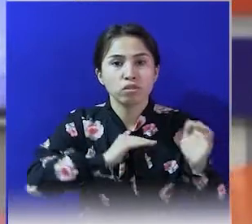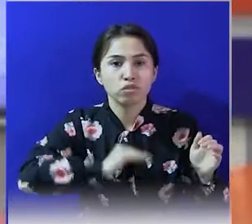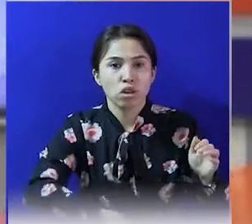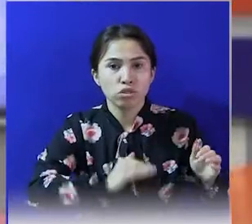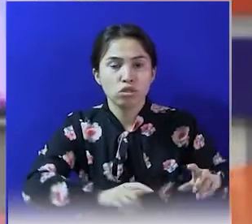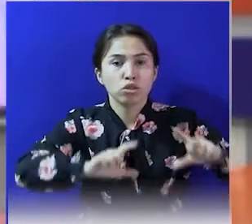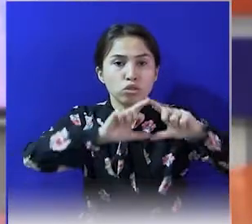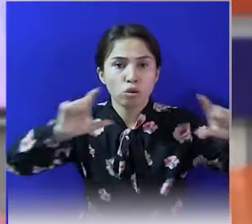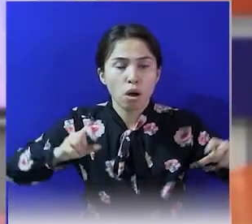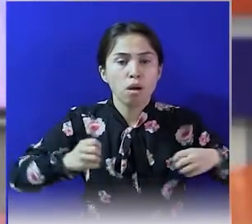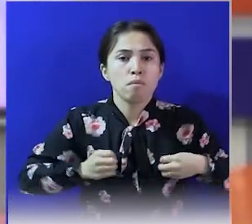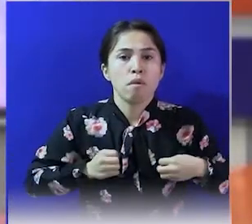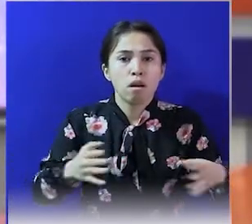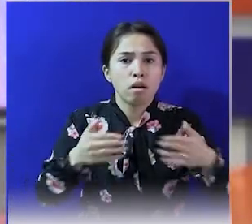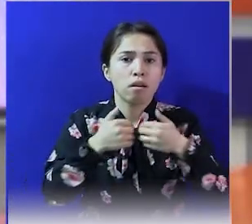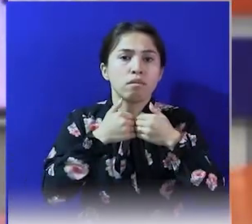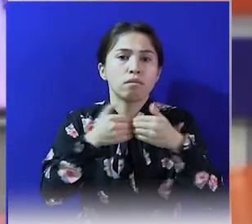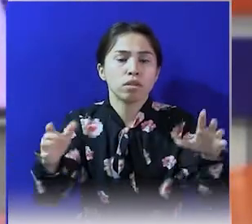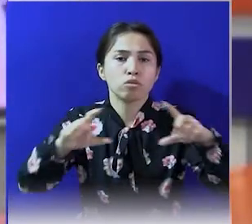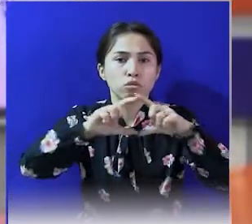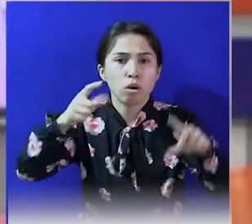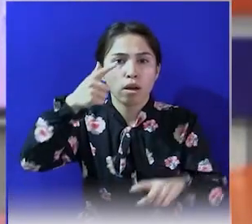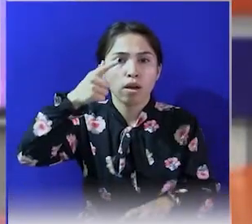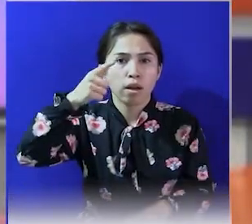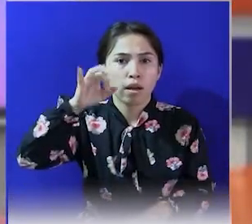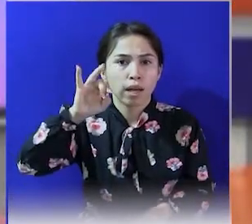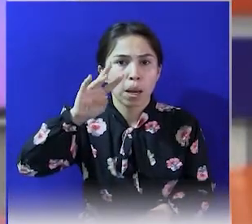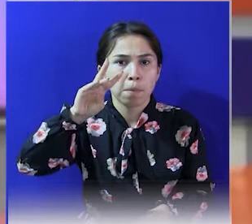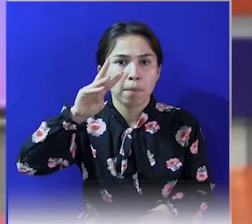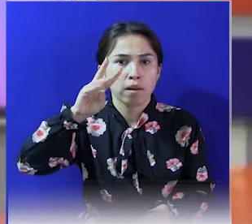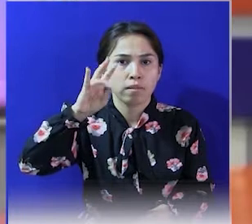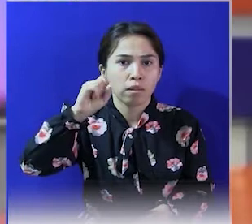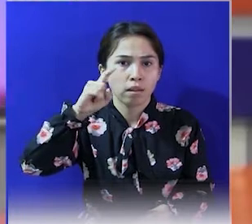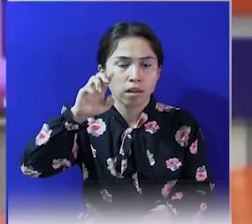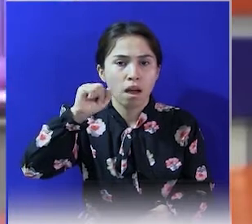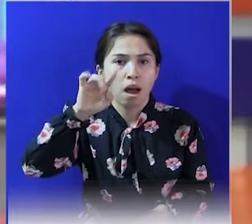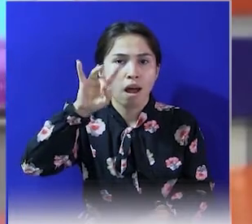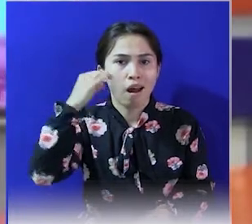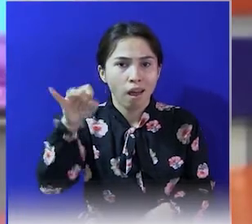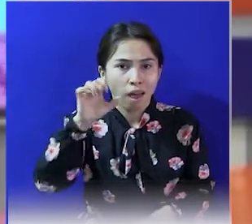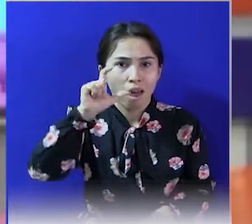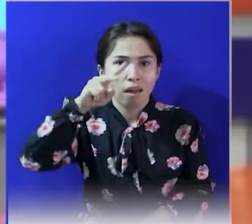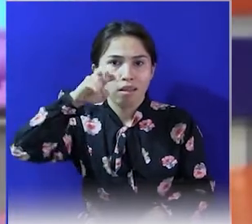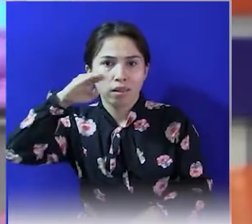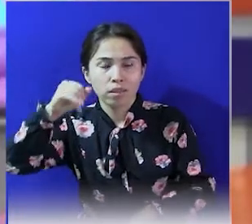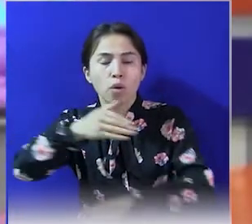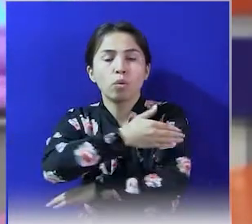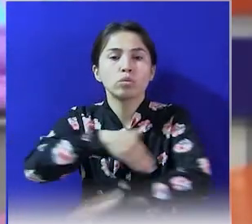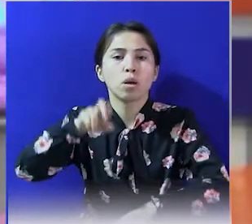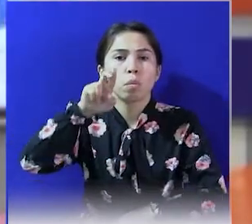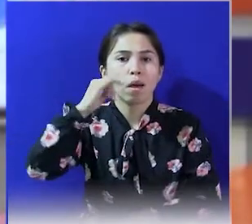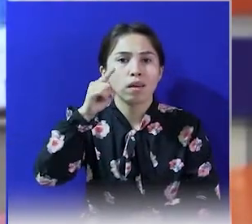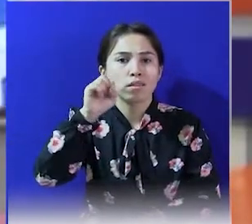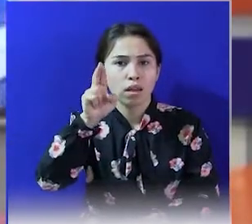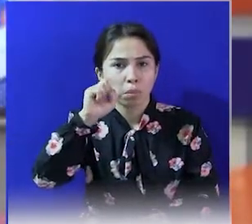В Таразе откроется 9-е частное образовательное учреждение. Торжественная церемония открытия школы-гимназии «Арай-Элит», расположенной по